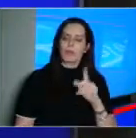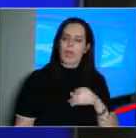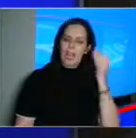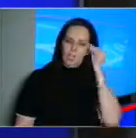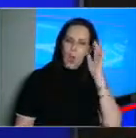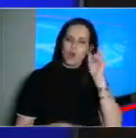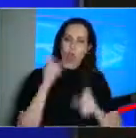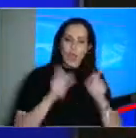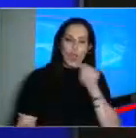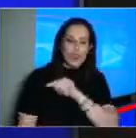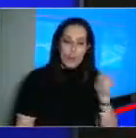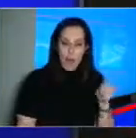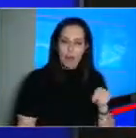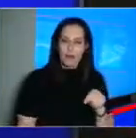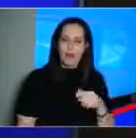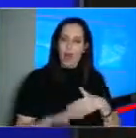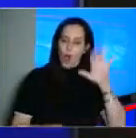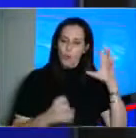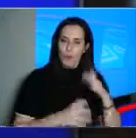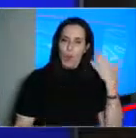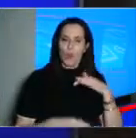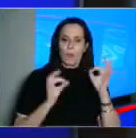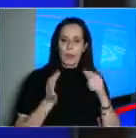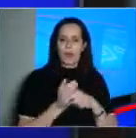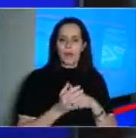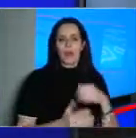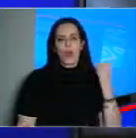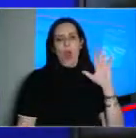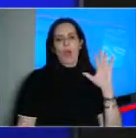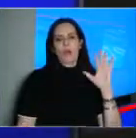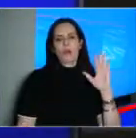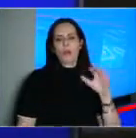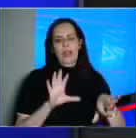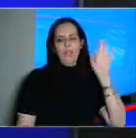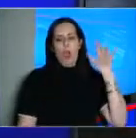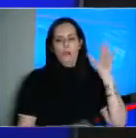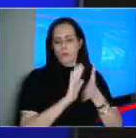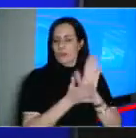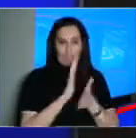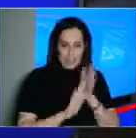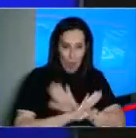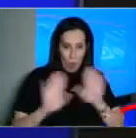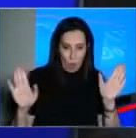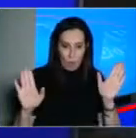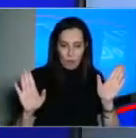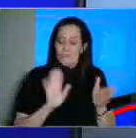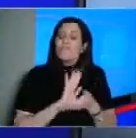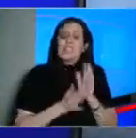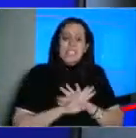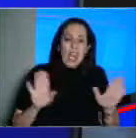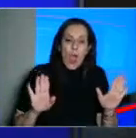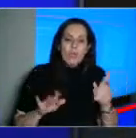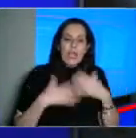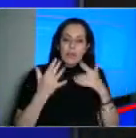לזכור שהאנשים האלו, עבור רוב המפלגות, היו בעיקר כוח הצבעה. וזהו. וזהו.